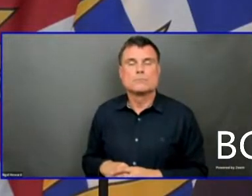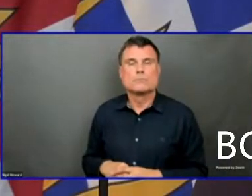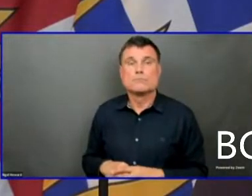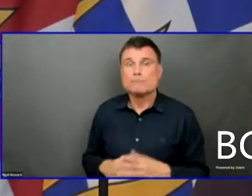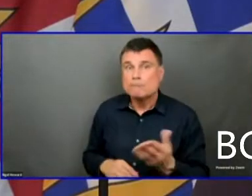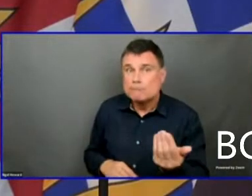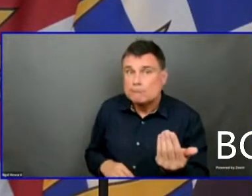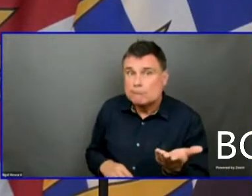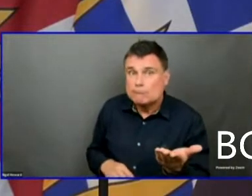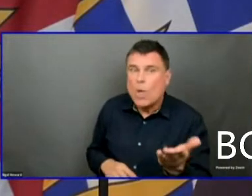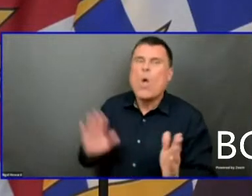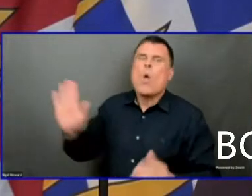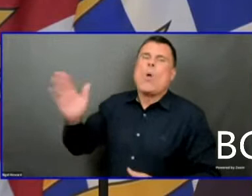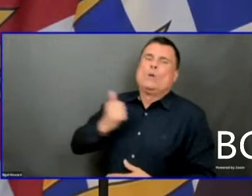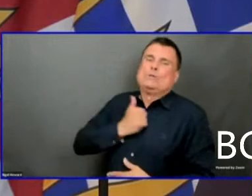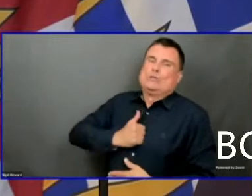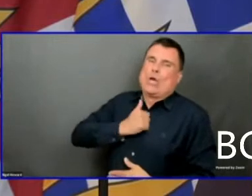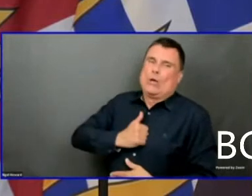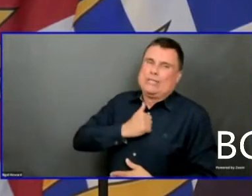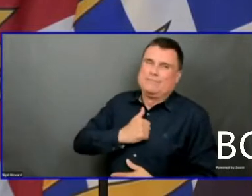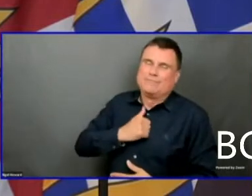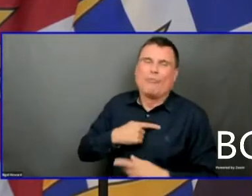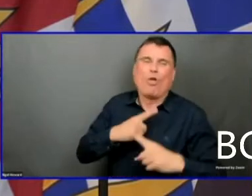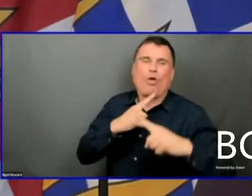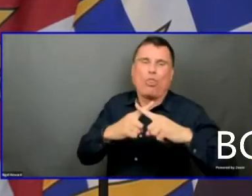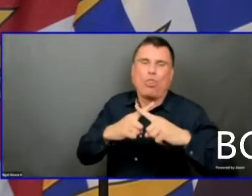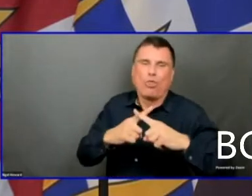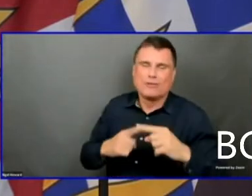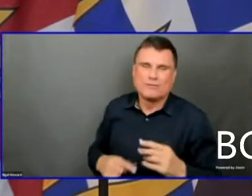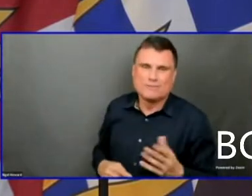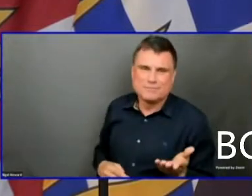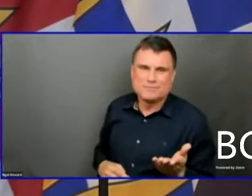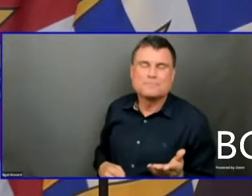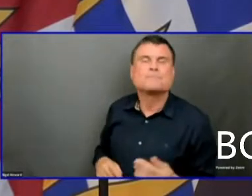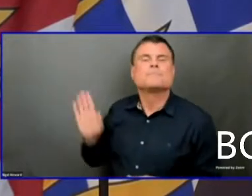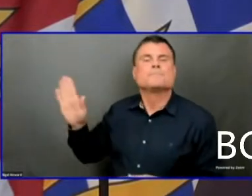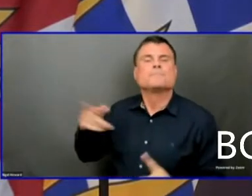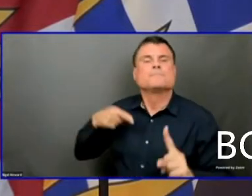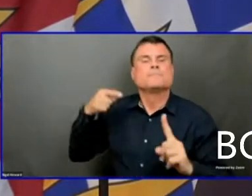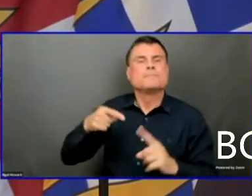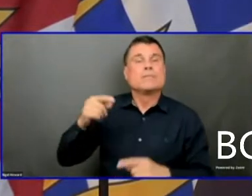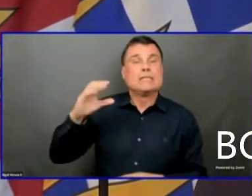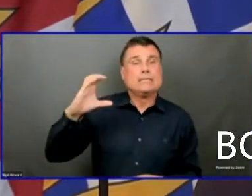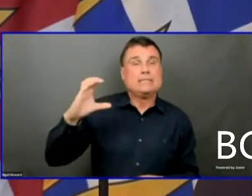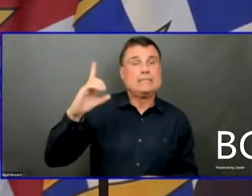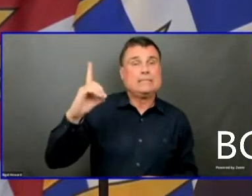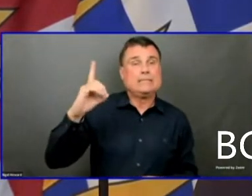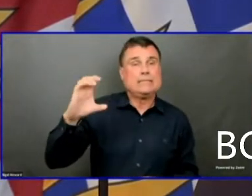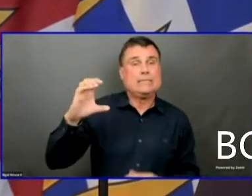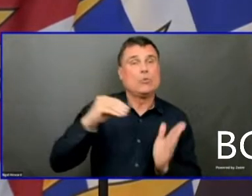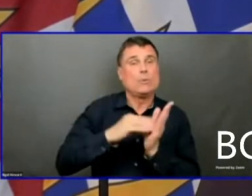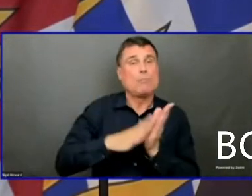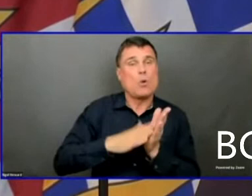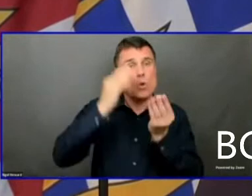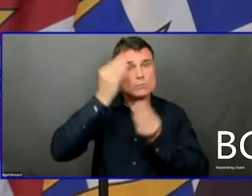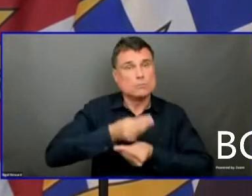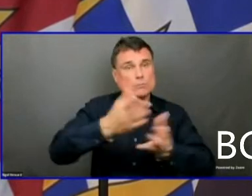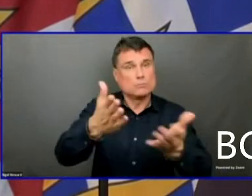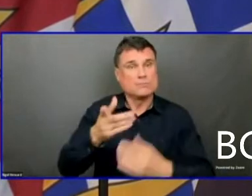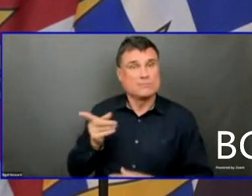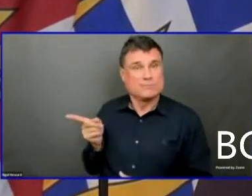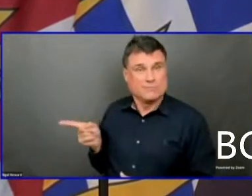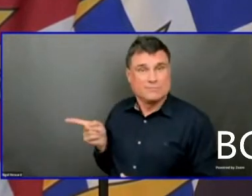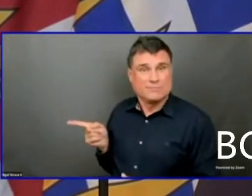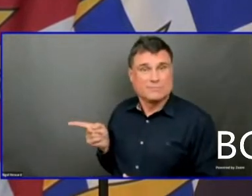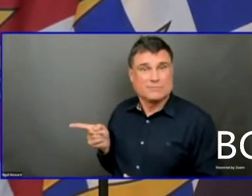理机构，只要有1例就算是爆发。那么爆发和暴露他们的这个公卫系